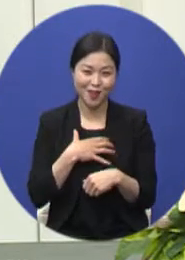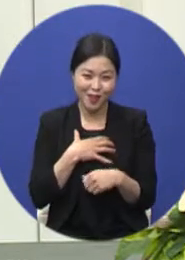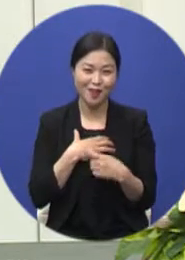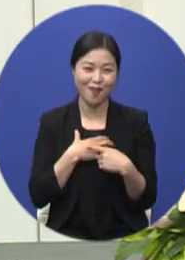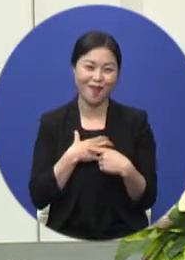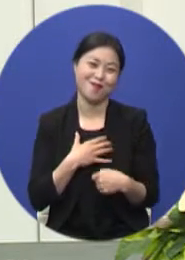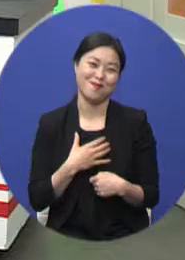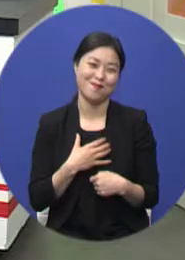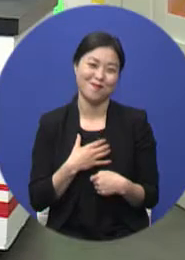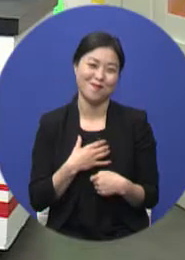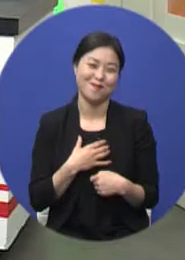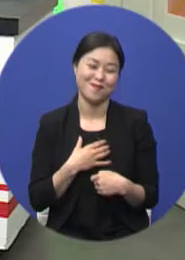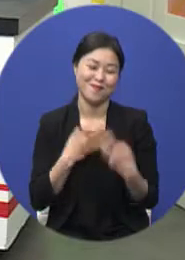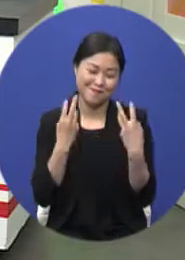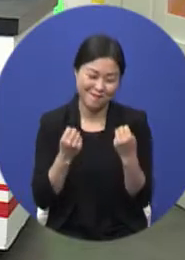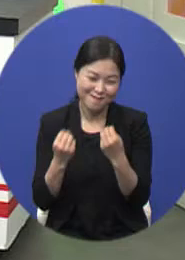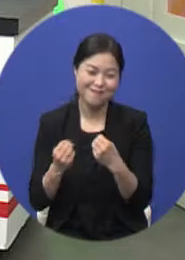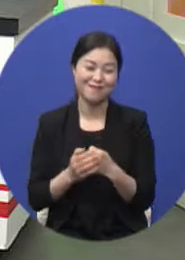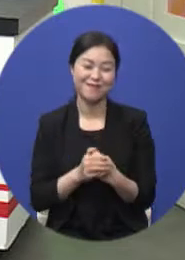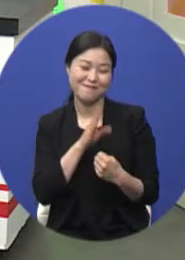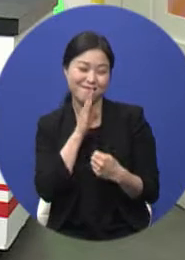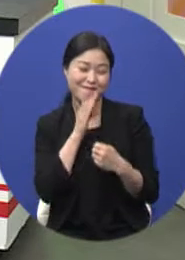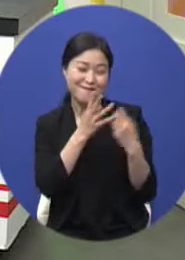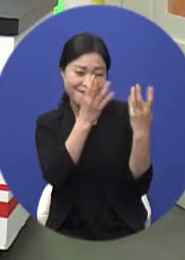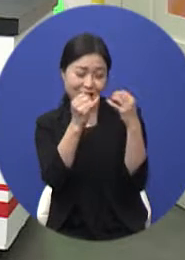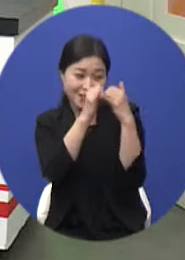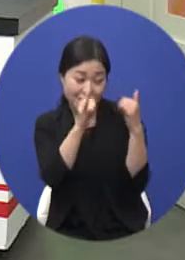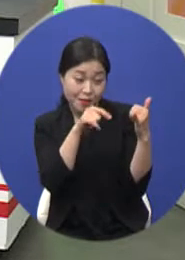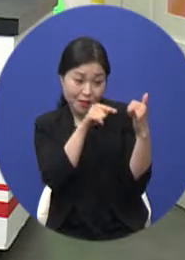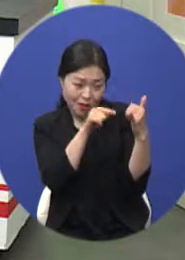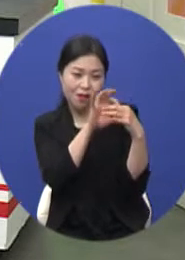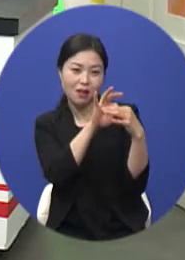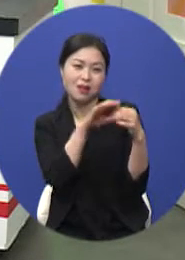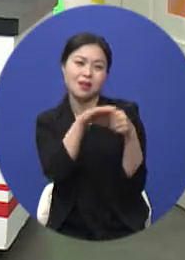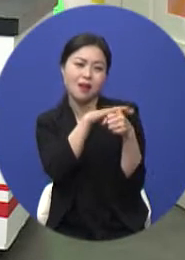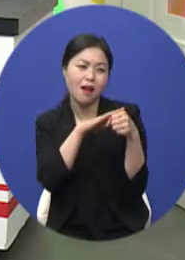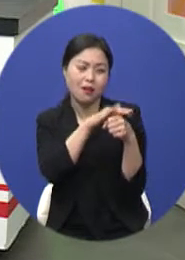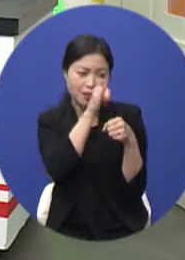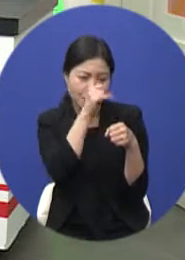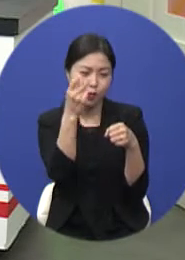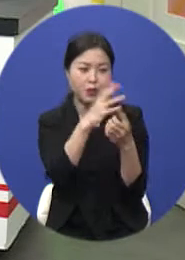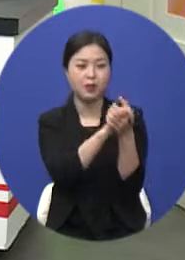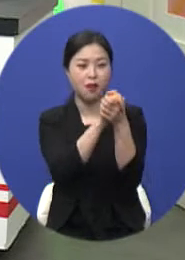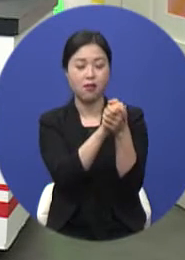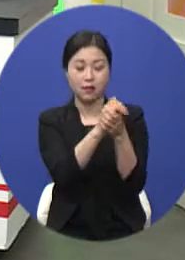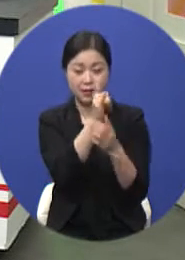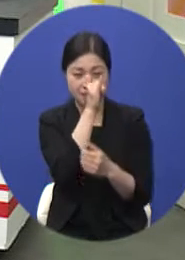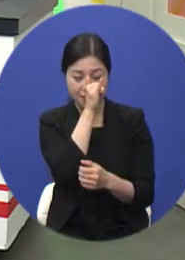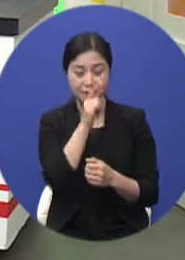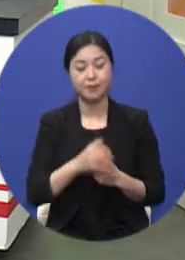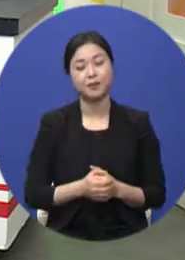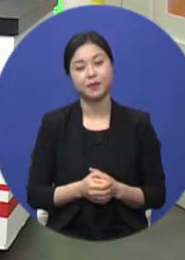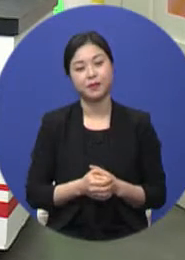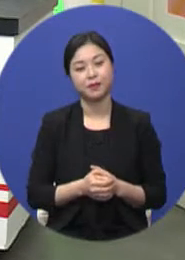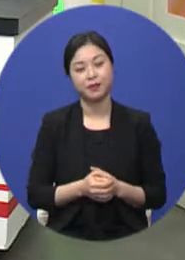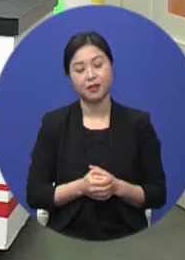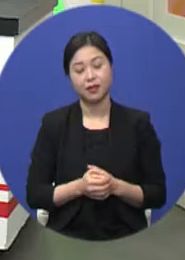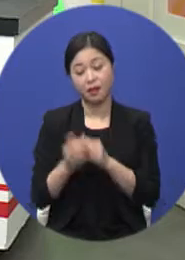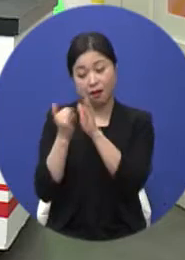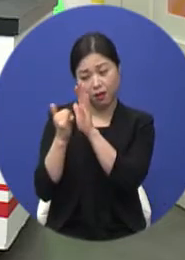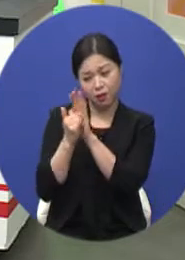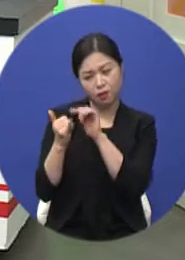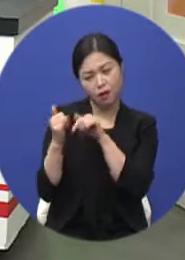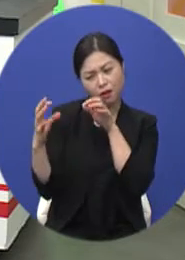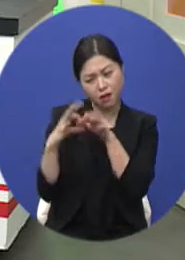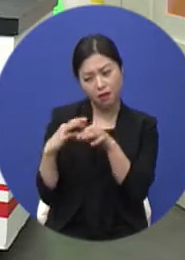같아요. 그러니까 많은 사람들에 대한 사랑이 있고 정이 있고 네. 그게 이제 가족에 대한